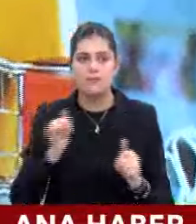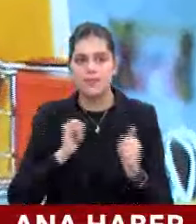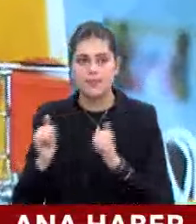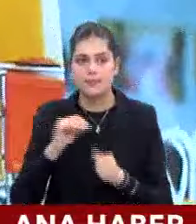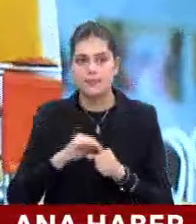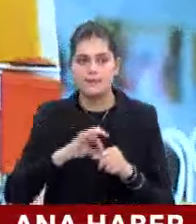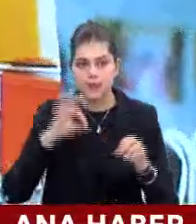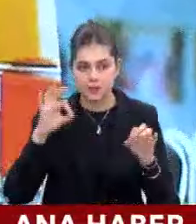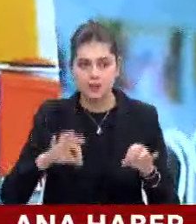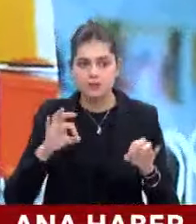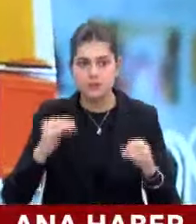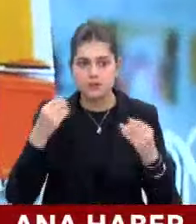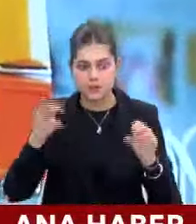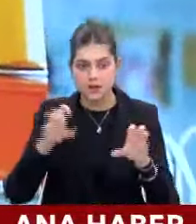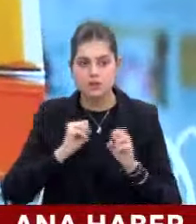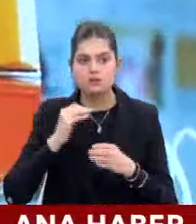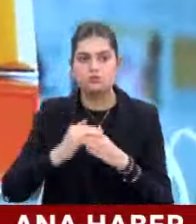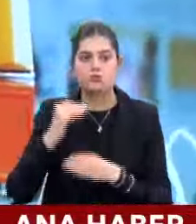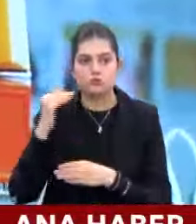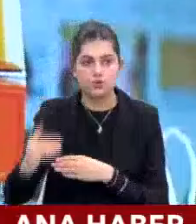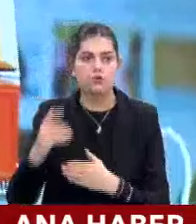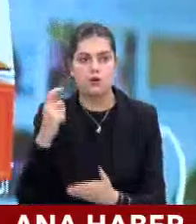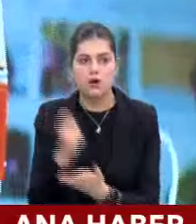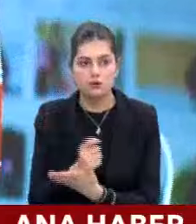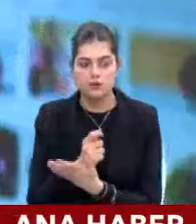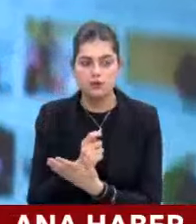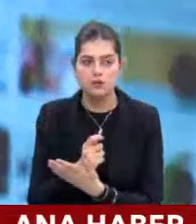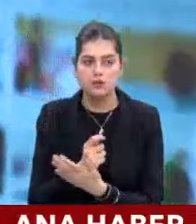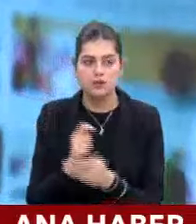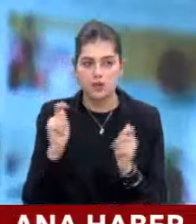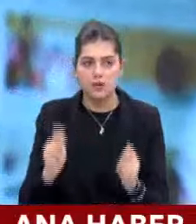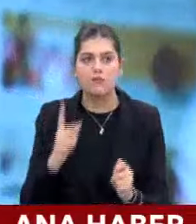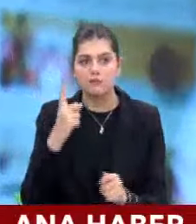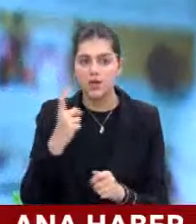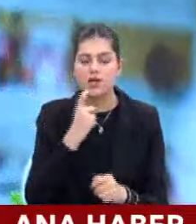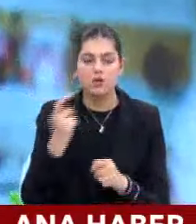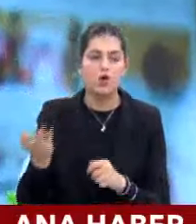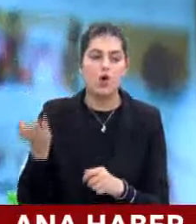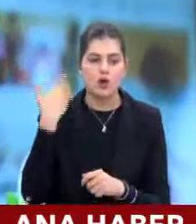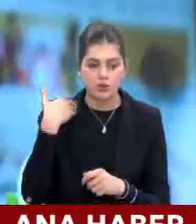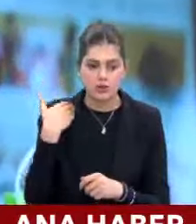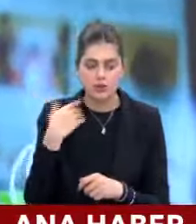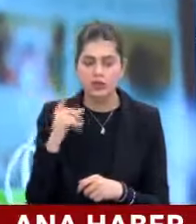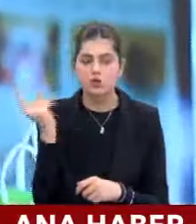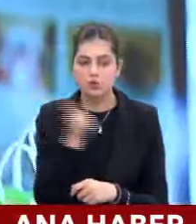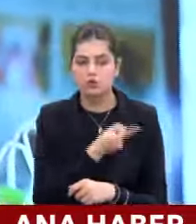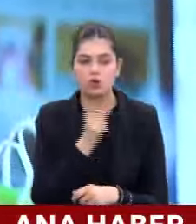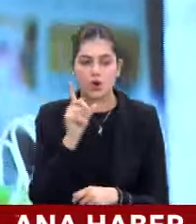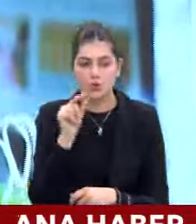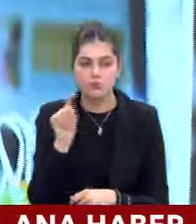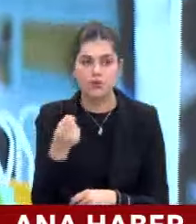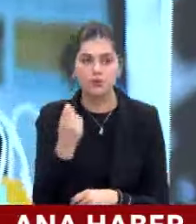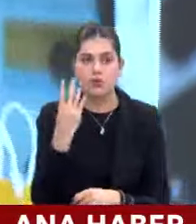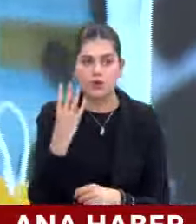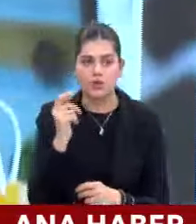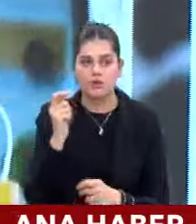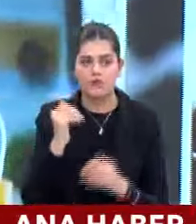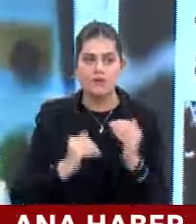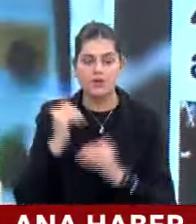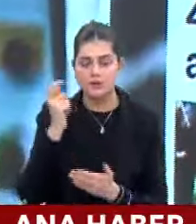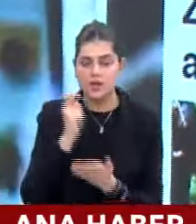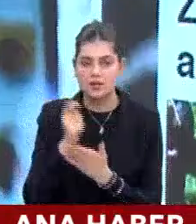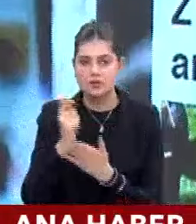sezonunda şimdi satın al sonra öde özelliğini kullanarak bir yıl öncesine göre %11,4 daha fazla